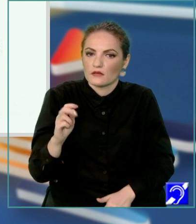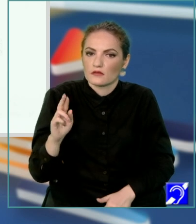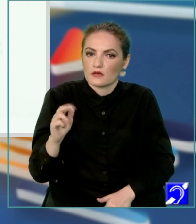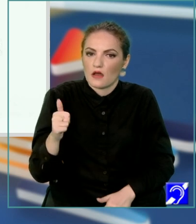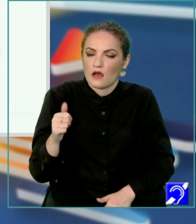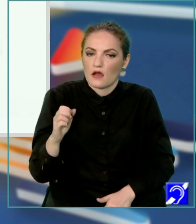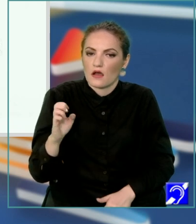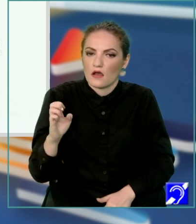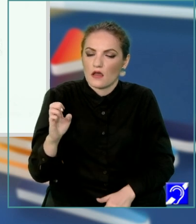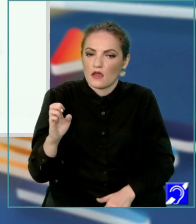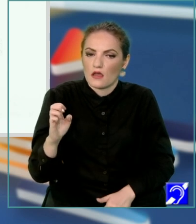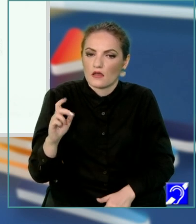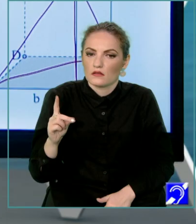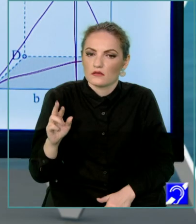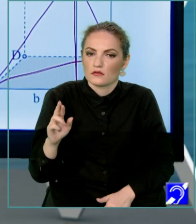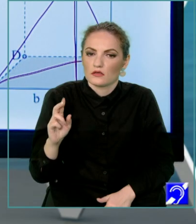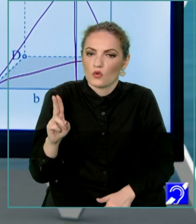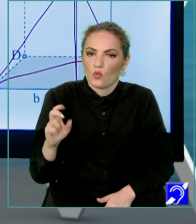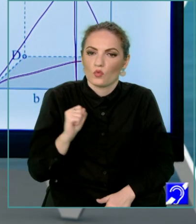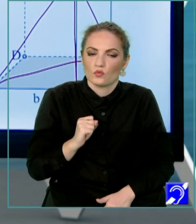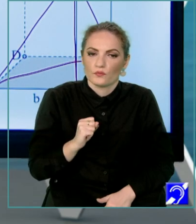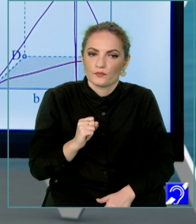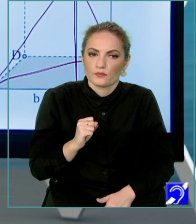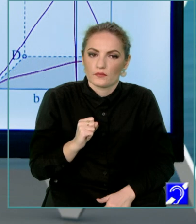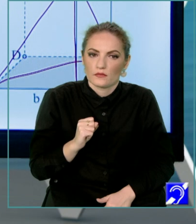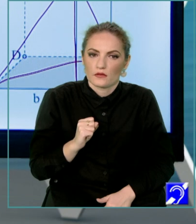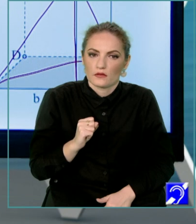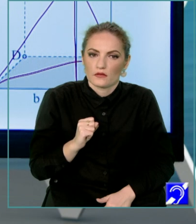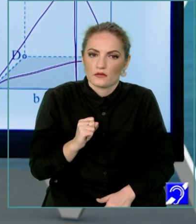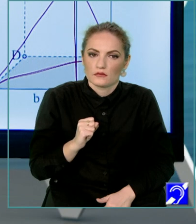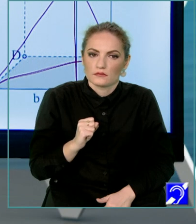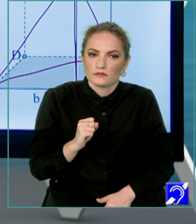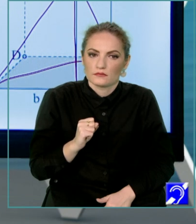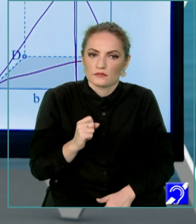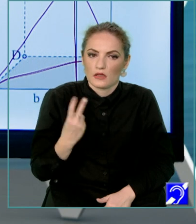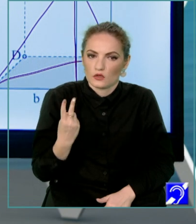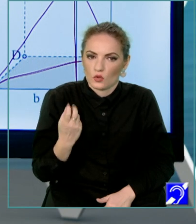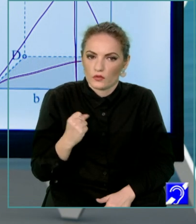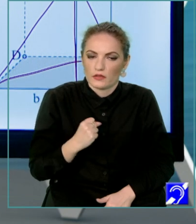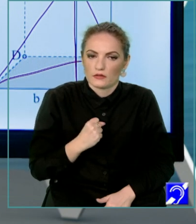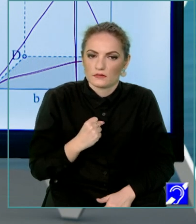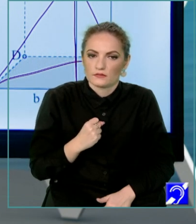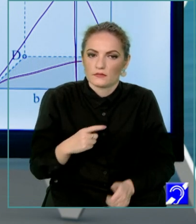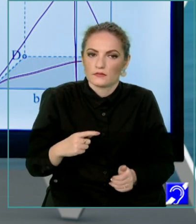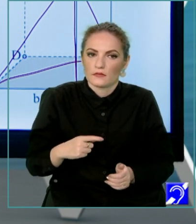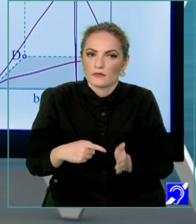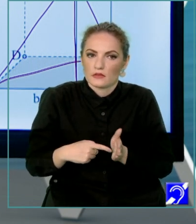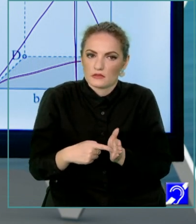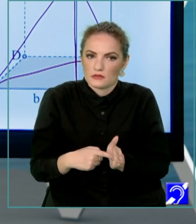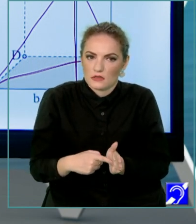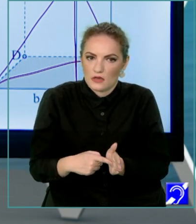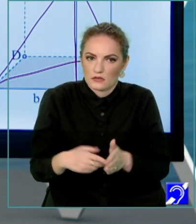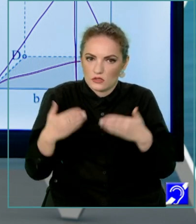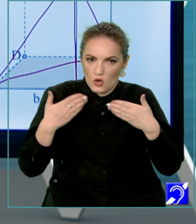a b c d prim a doua întrebare Determinați ce corp poate fi